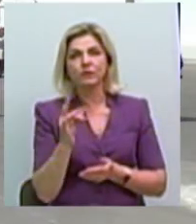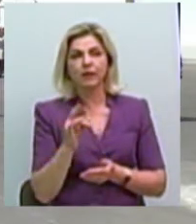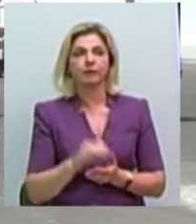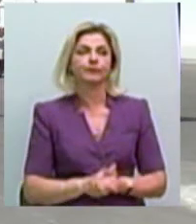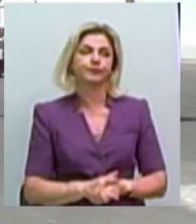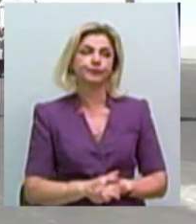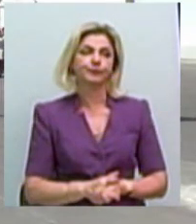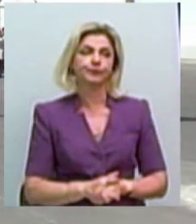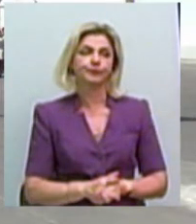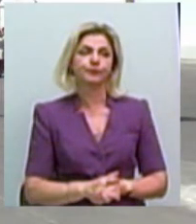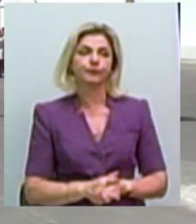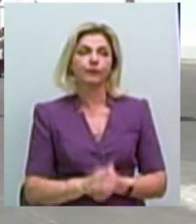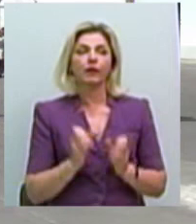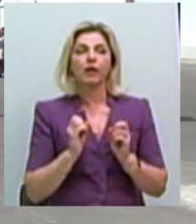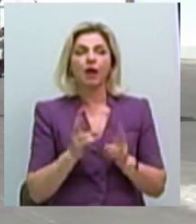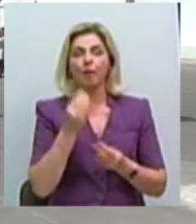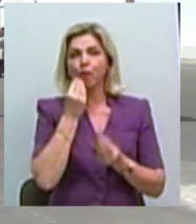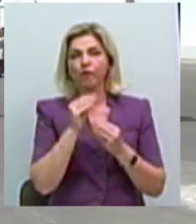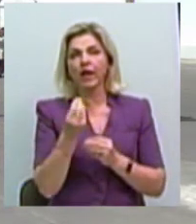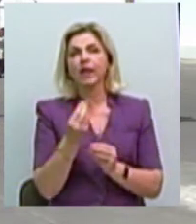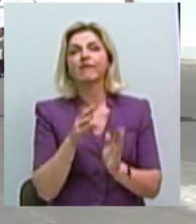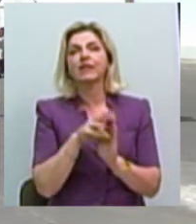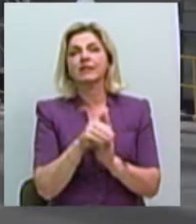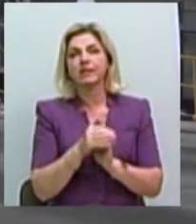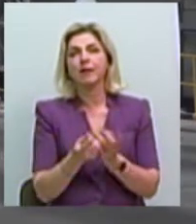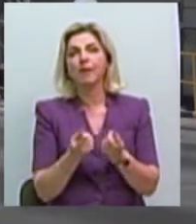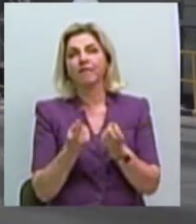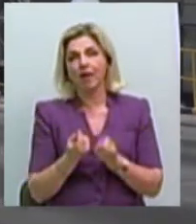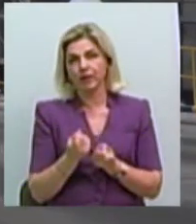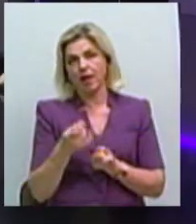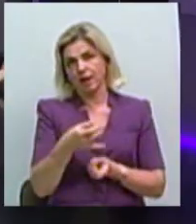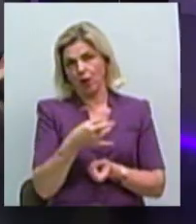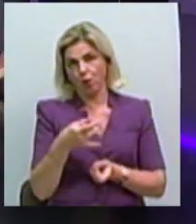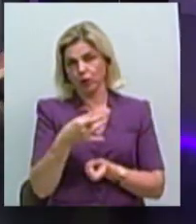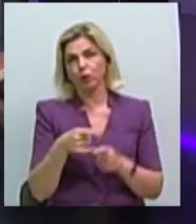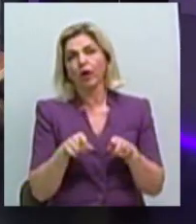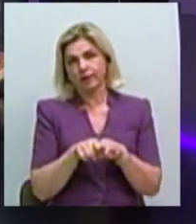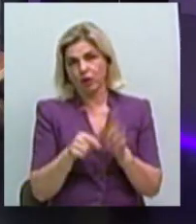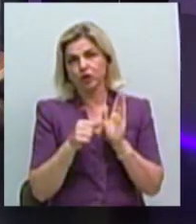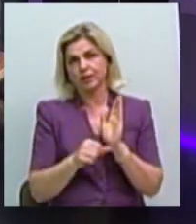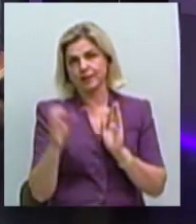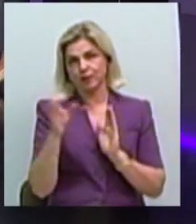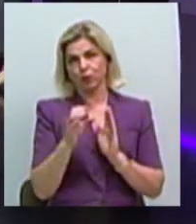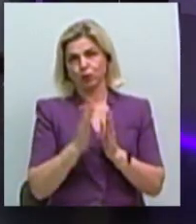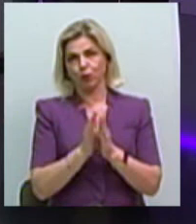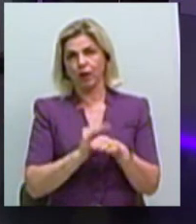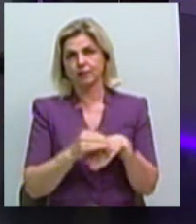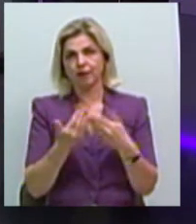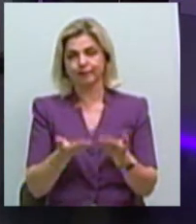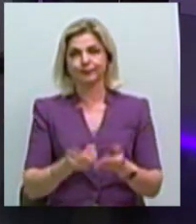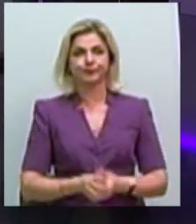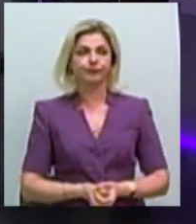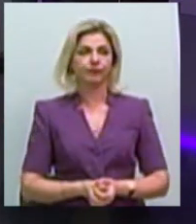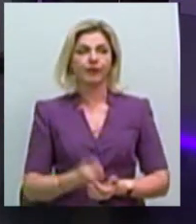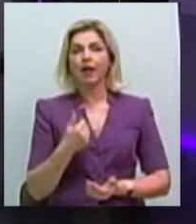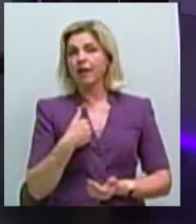тема. Як покращити інвестиційну привабливість регіону? Так само 60 секунд, будь ласка. Я як